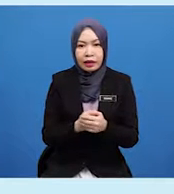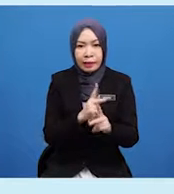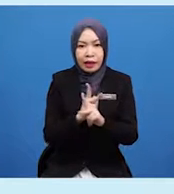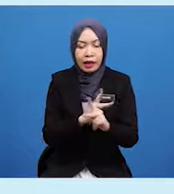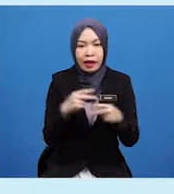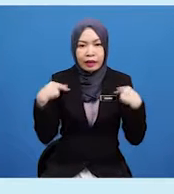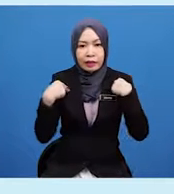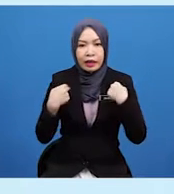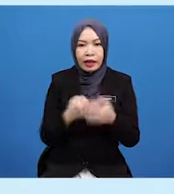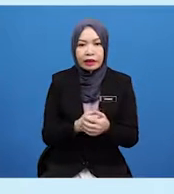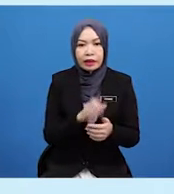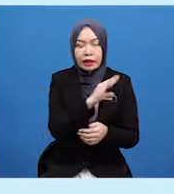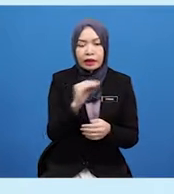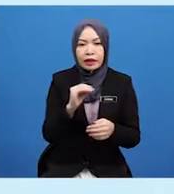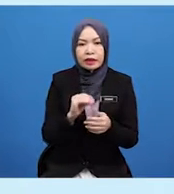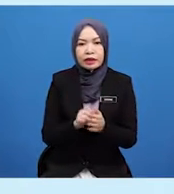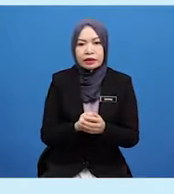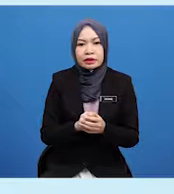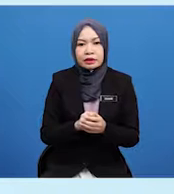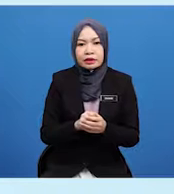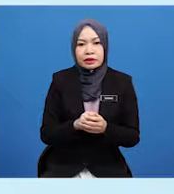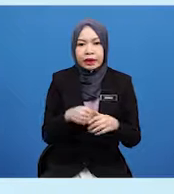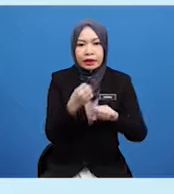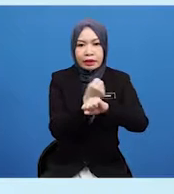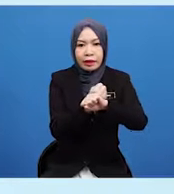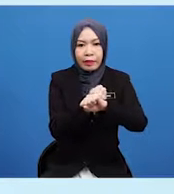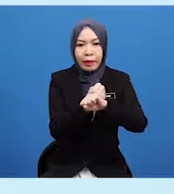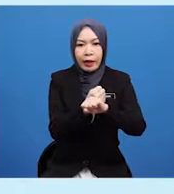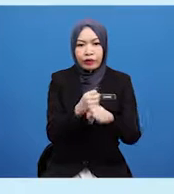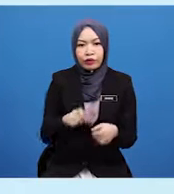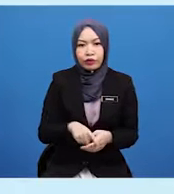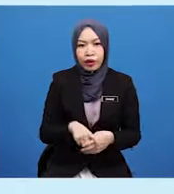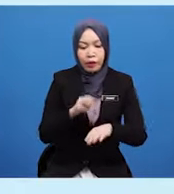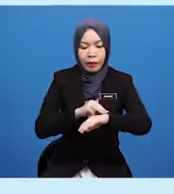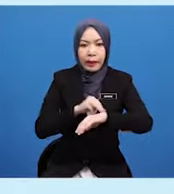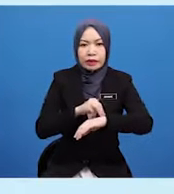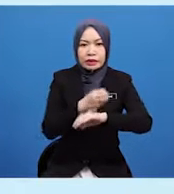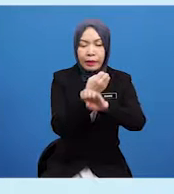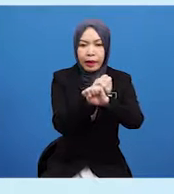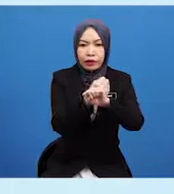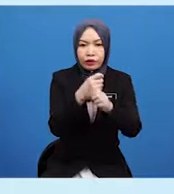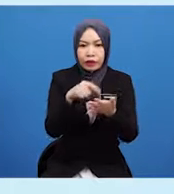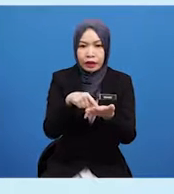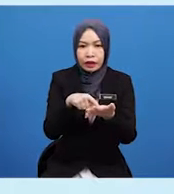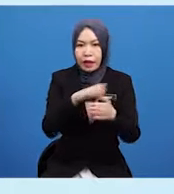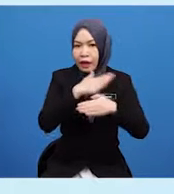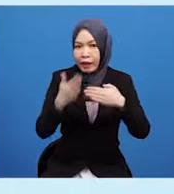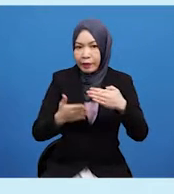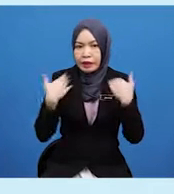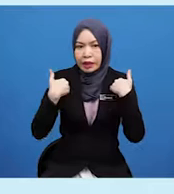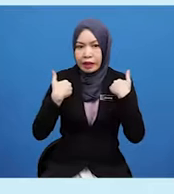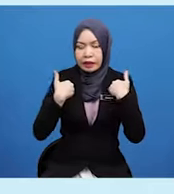selepas tiga tahap zaman batu muncullah zaman logam yang berusia diantara